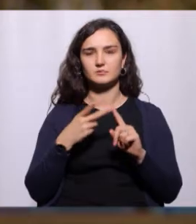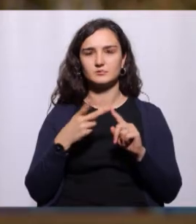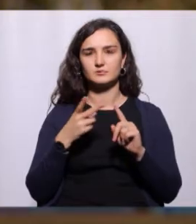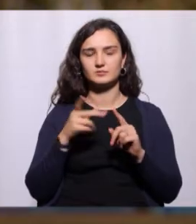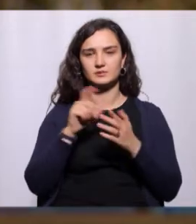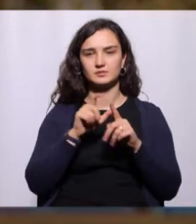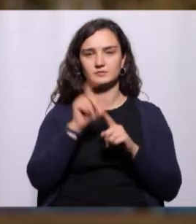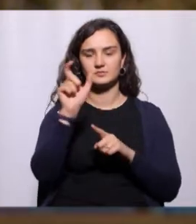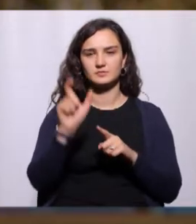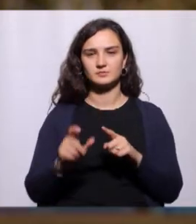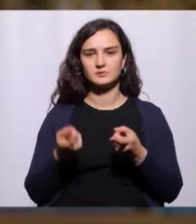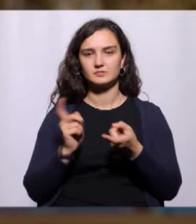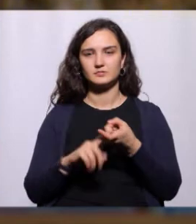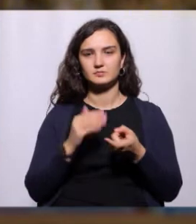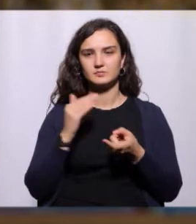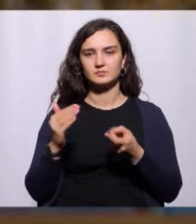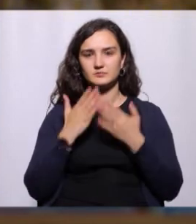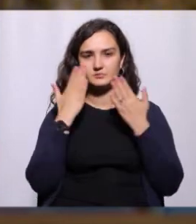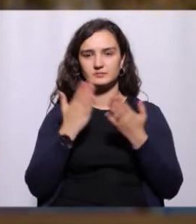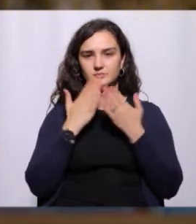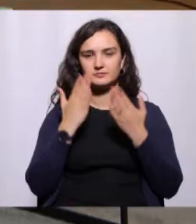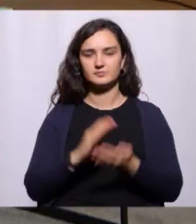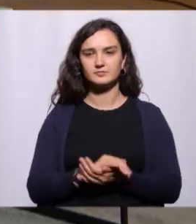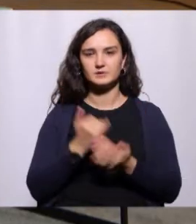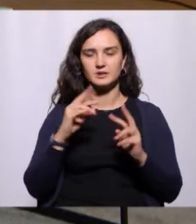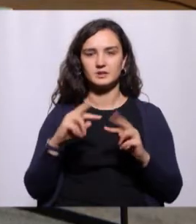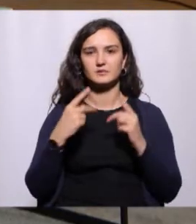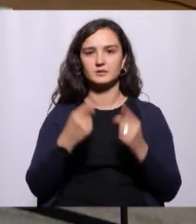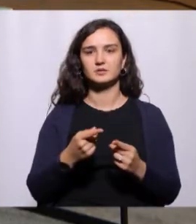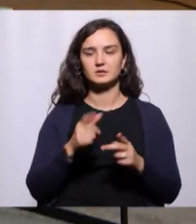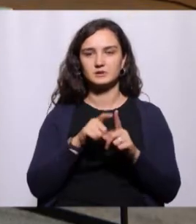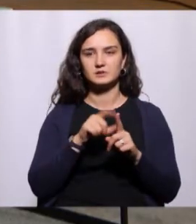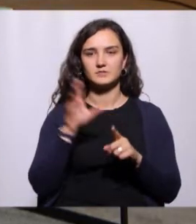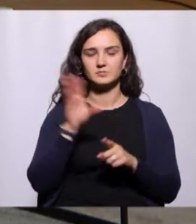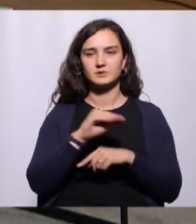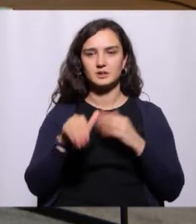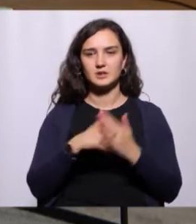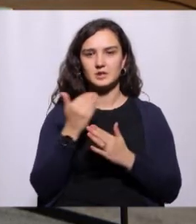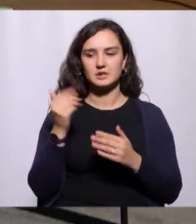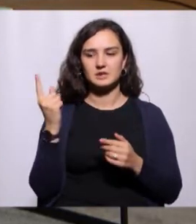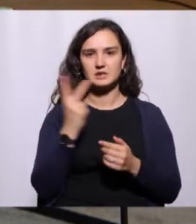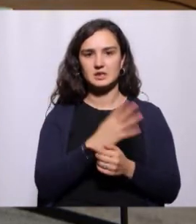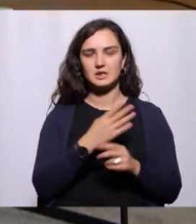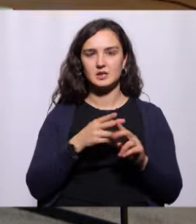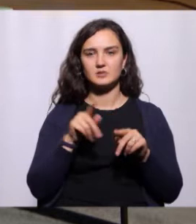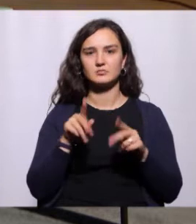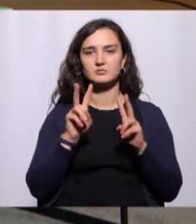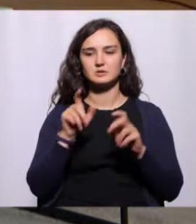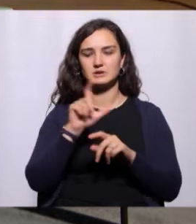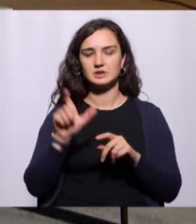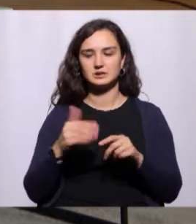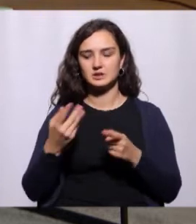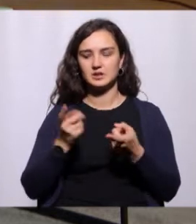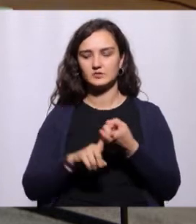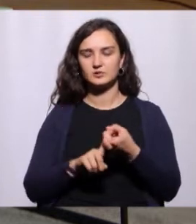of vocabulary related to the reading. ახლა კი გადავიდეთ სიტყვების ახალ სერიაზე, რომელიც უშუალოდ ტექსტთან